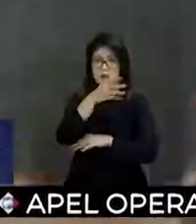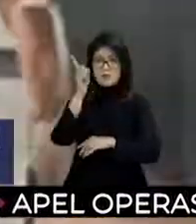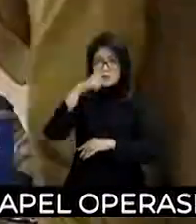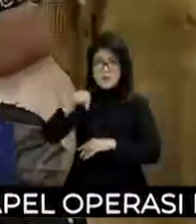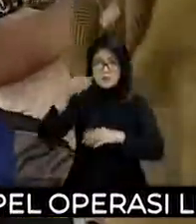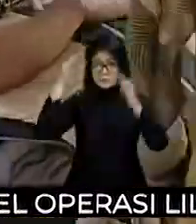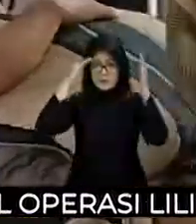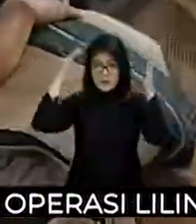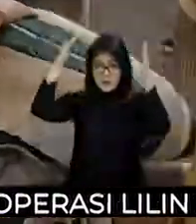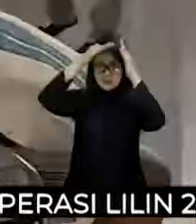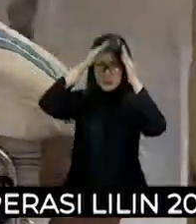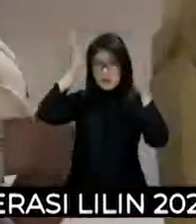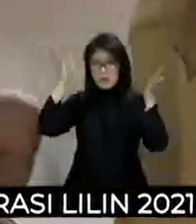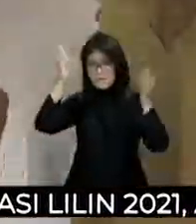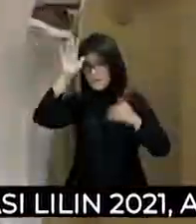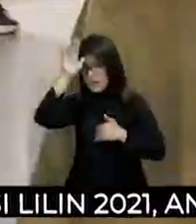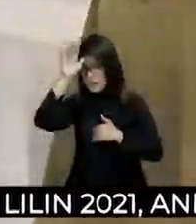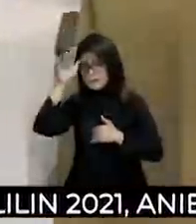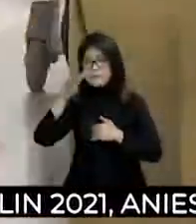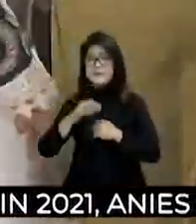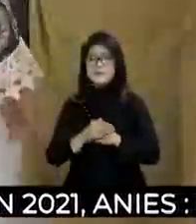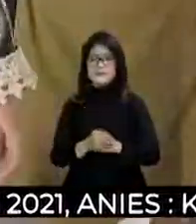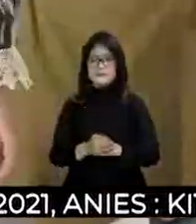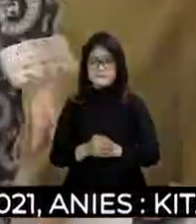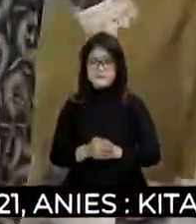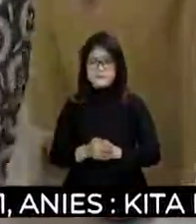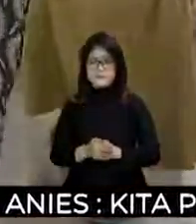Makassar, dan Bali. Dari Sidoarjo, Jawa Timur, Pramono Putra, iNews melaporkan.